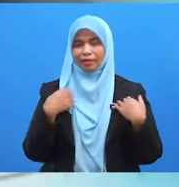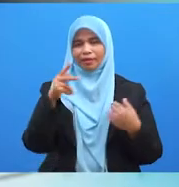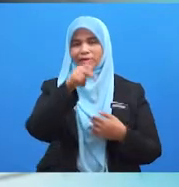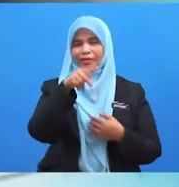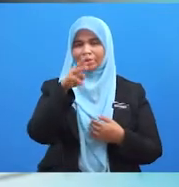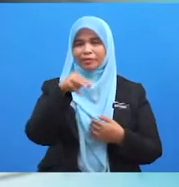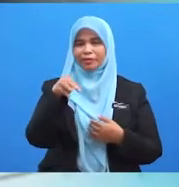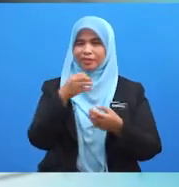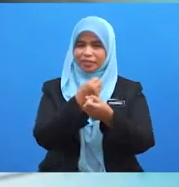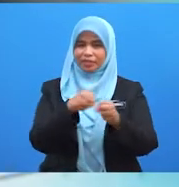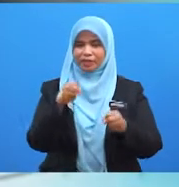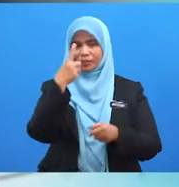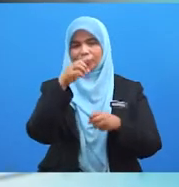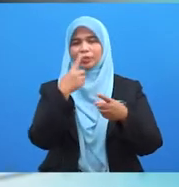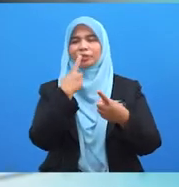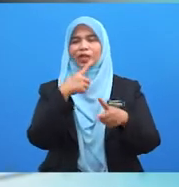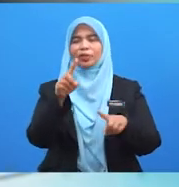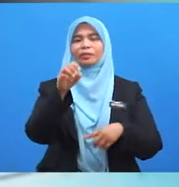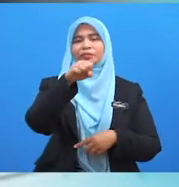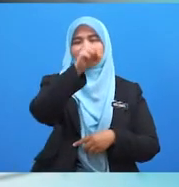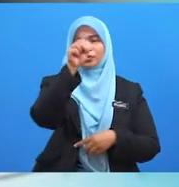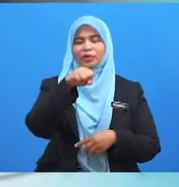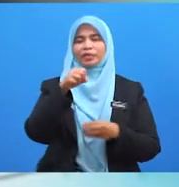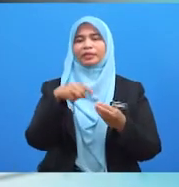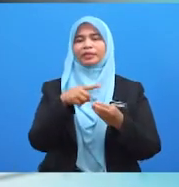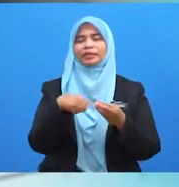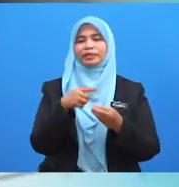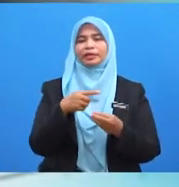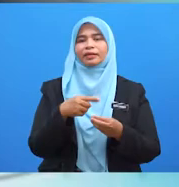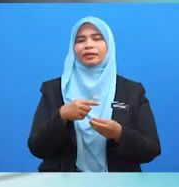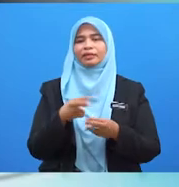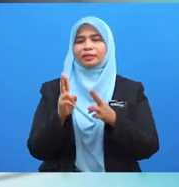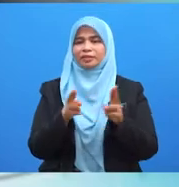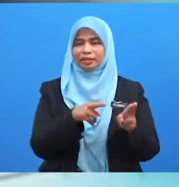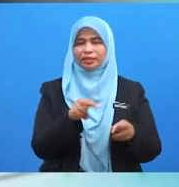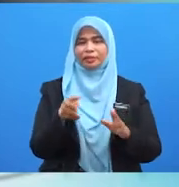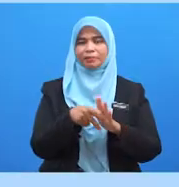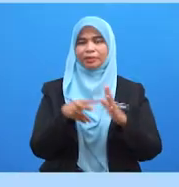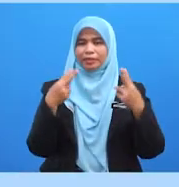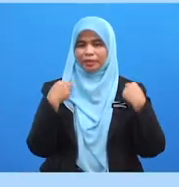Adakah murid-murid bersedia untuk menjawab soalan berkaitan rancangan perniagaan?